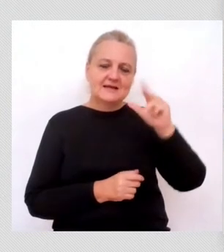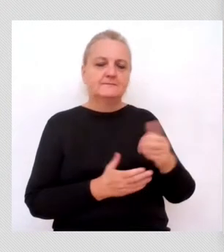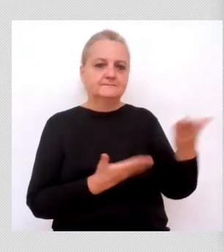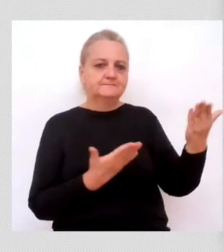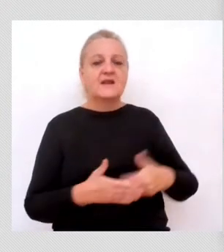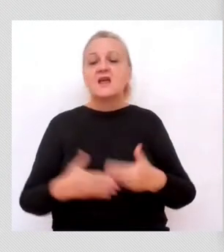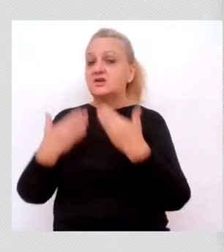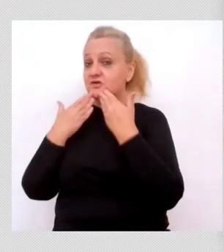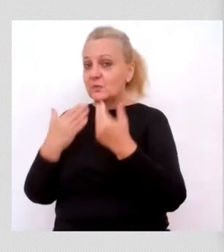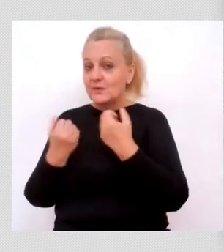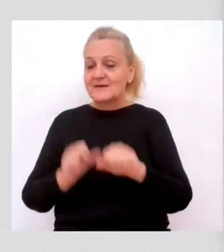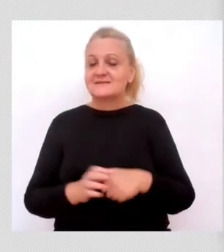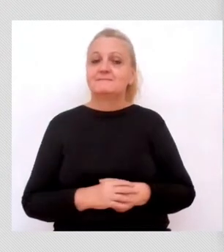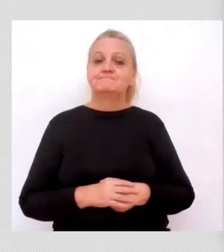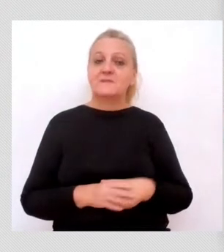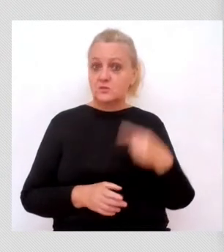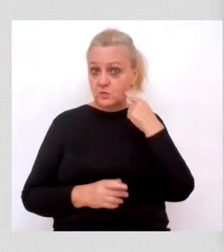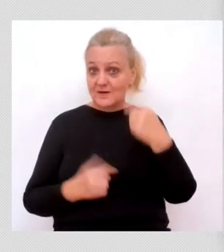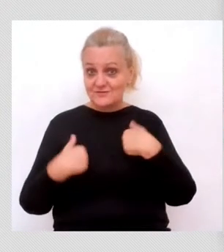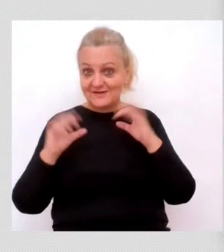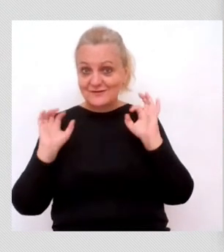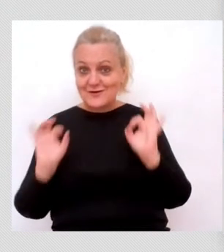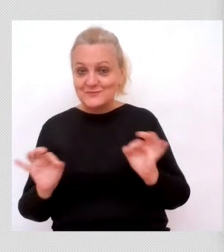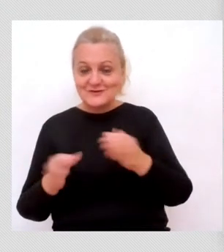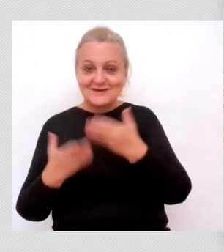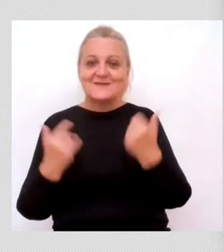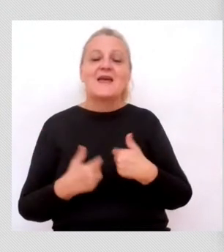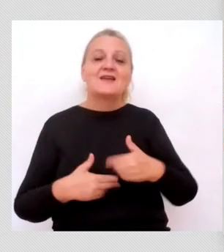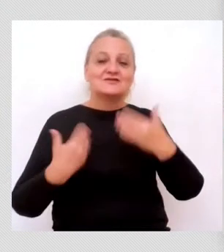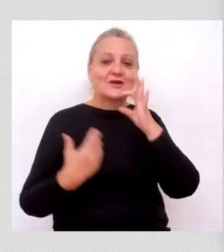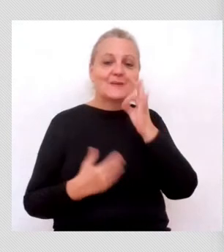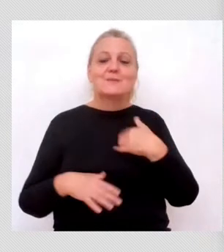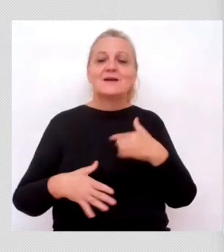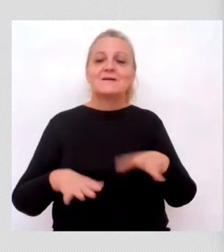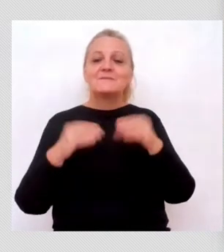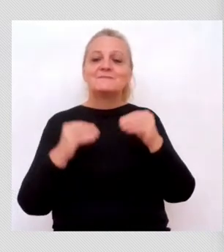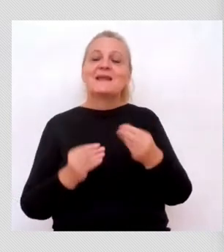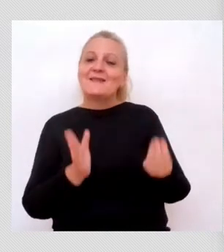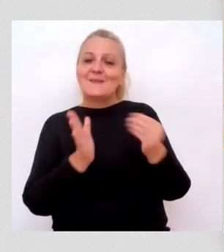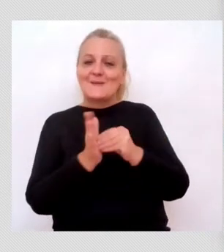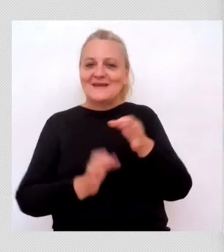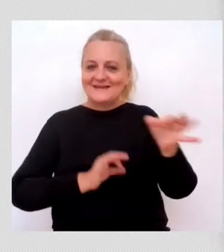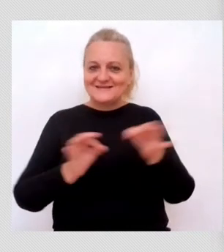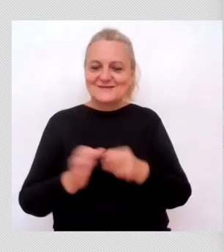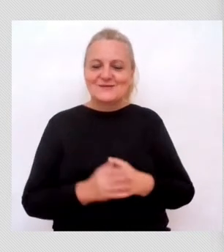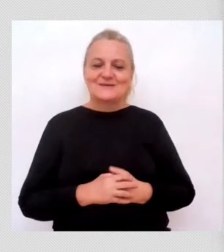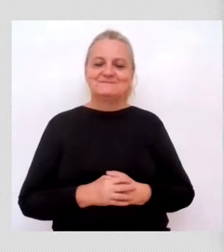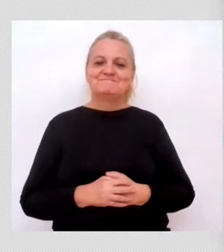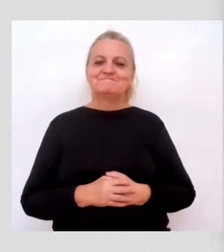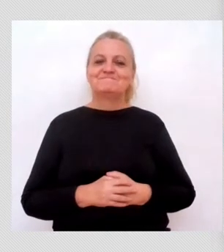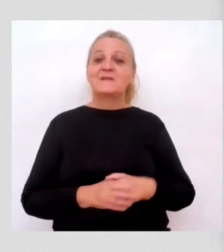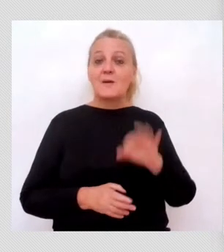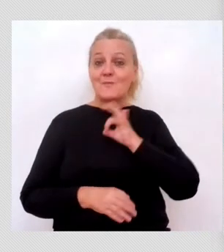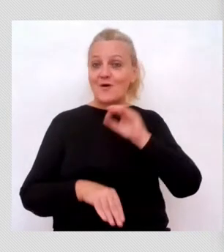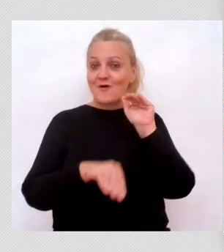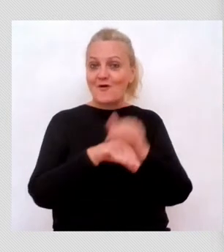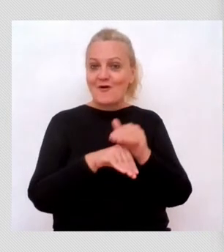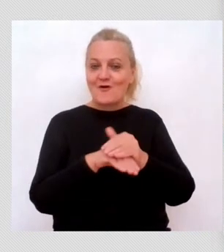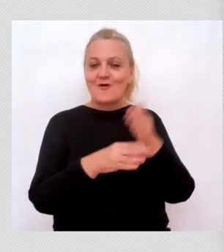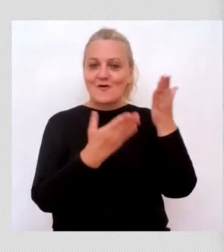Dziękuję bardzo. Słuchajcie mnie? Nie wiem. Dzień dobry, ja może zacznę od anegdoty. Mój kolega,